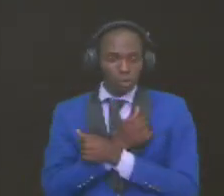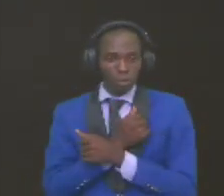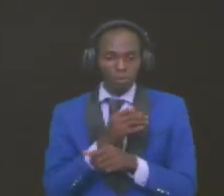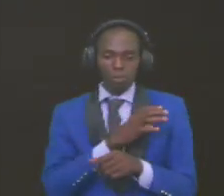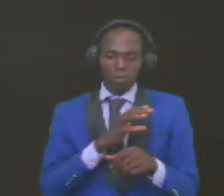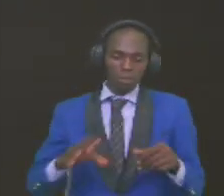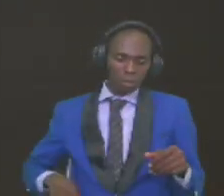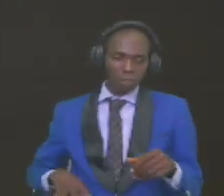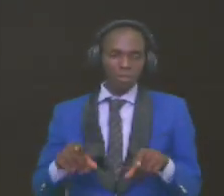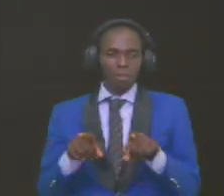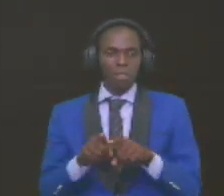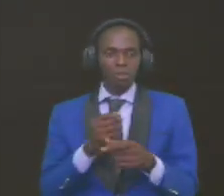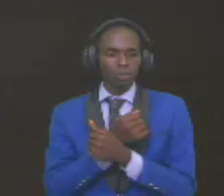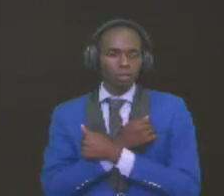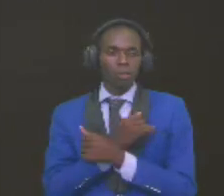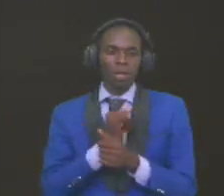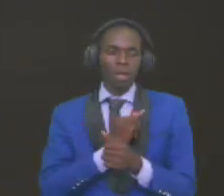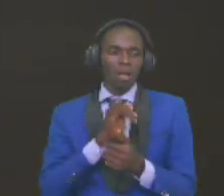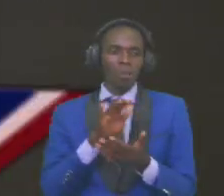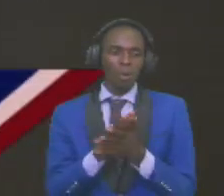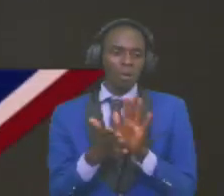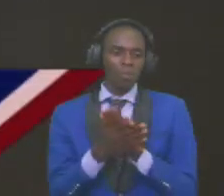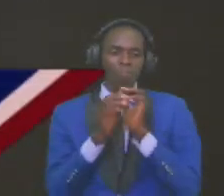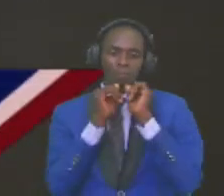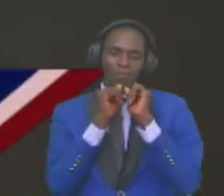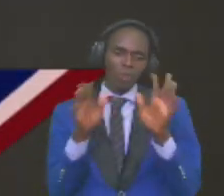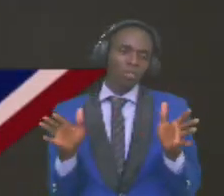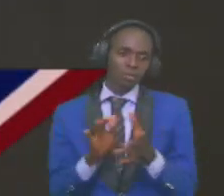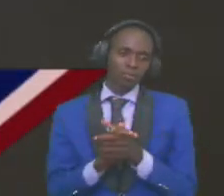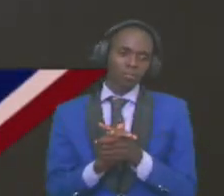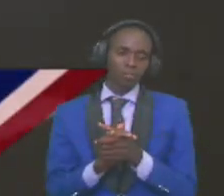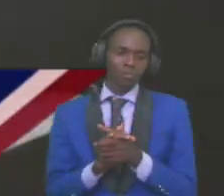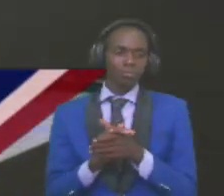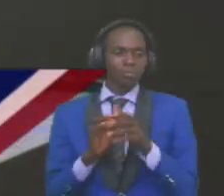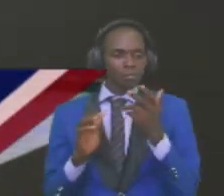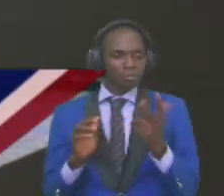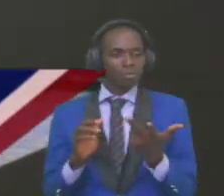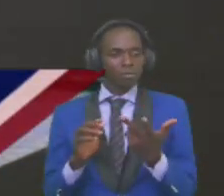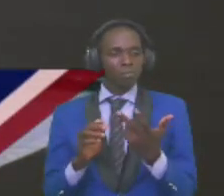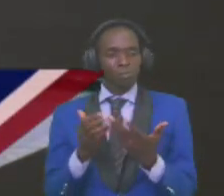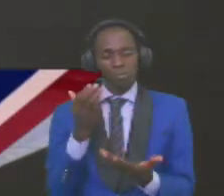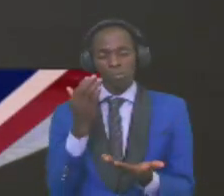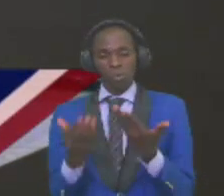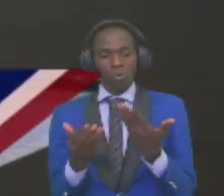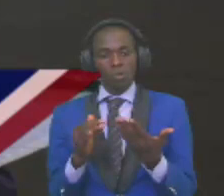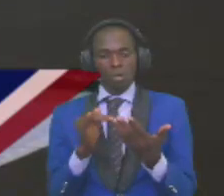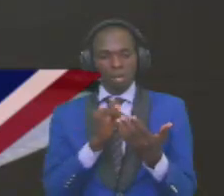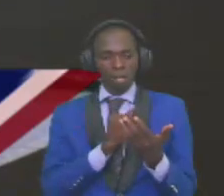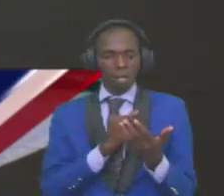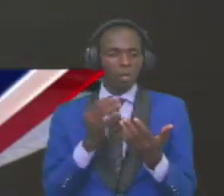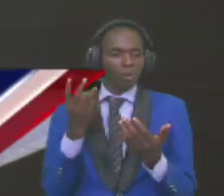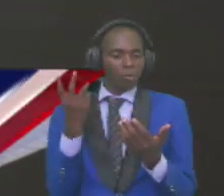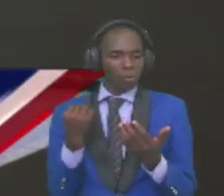charité l'amour du christ je ne suis rien vc thouars et quand je